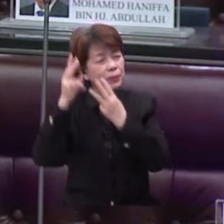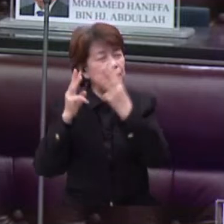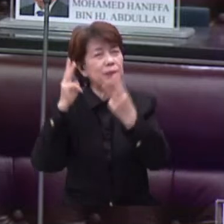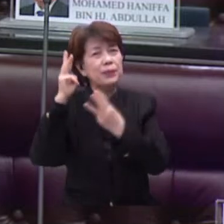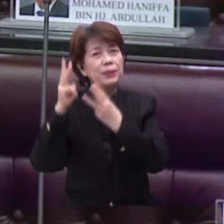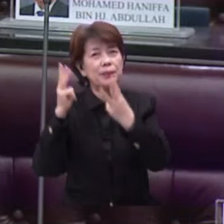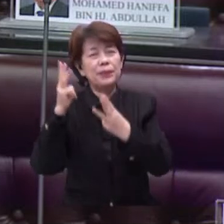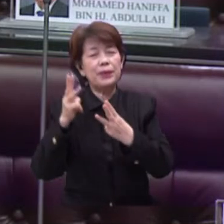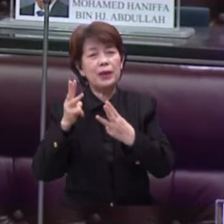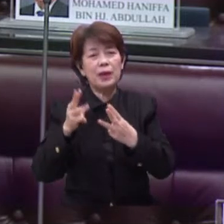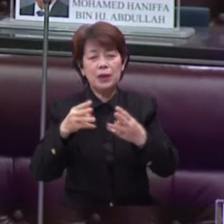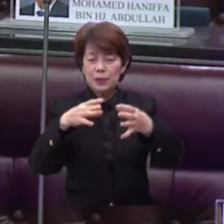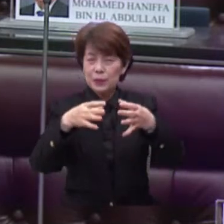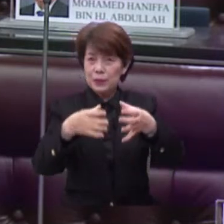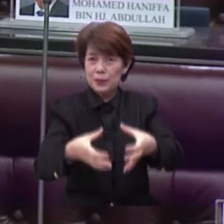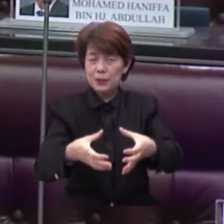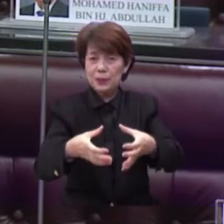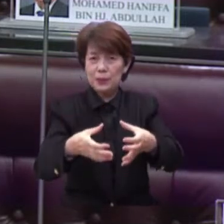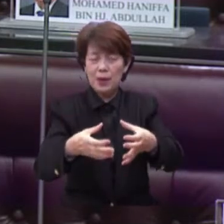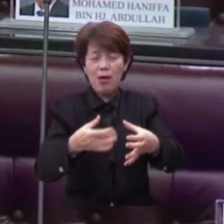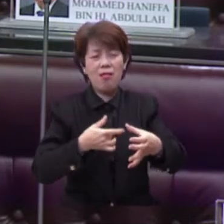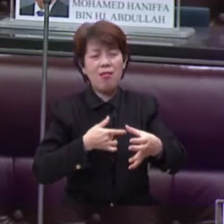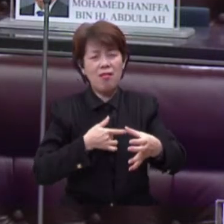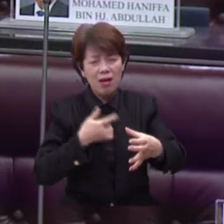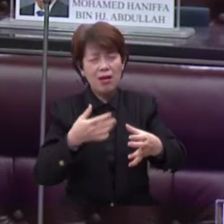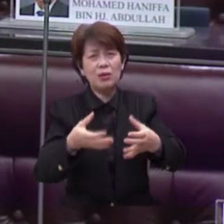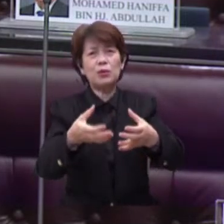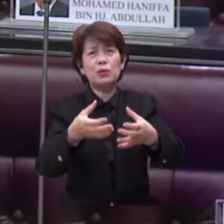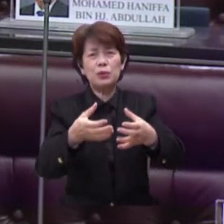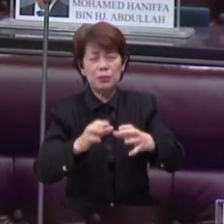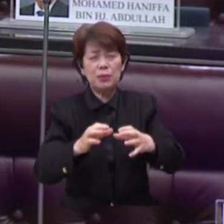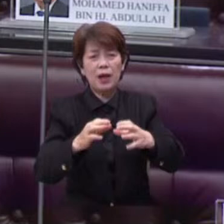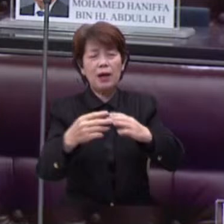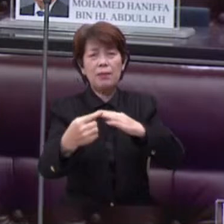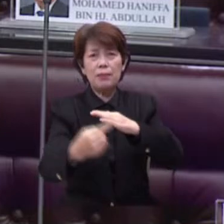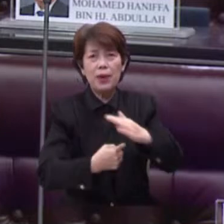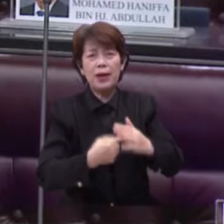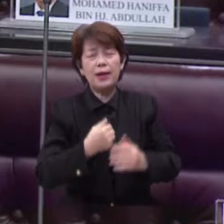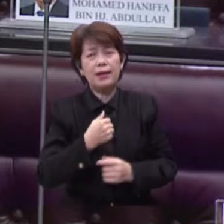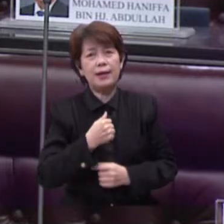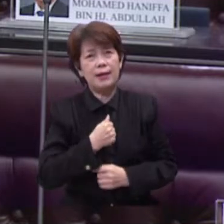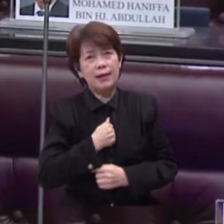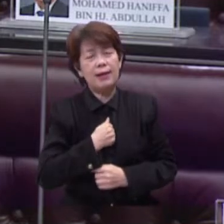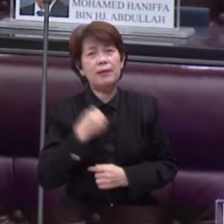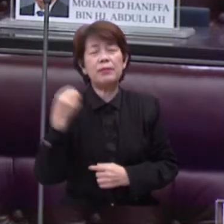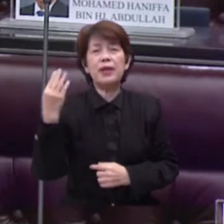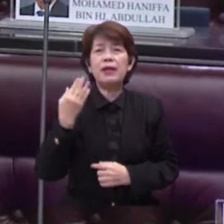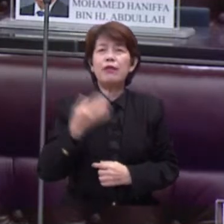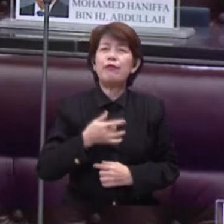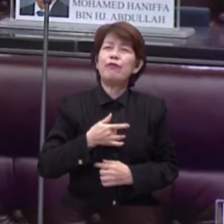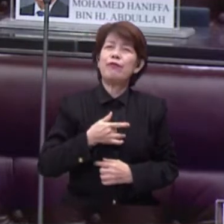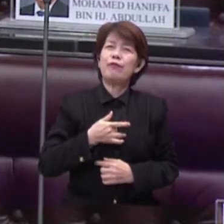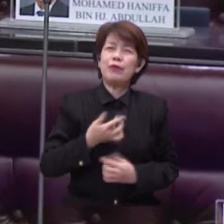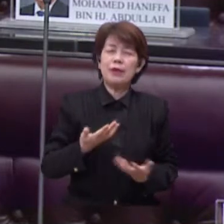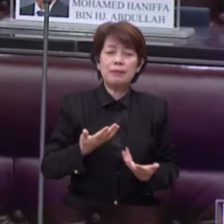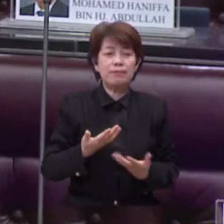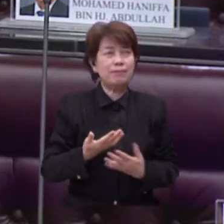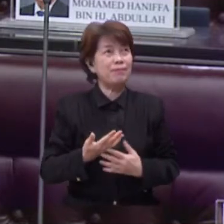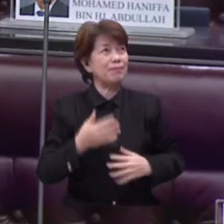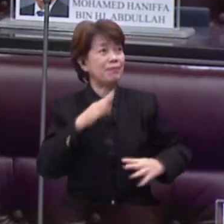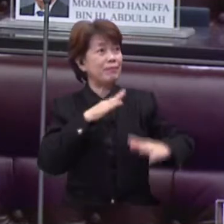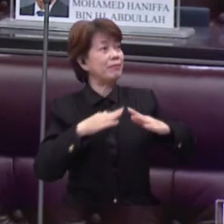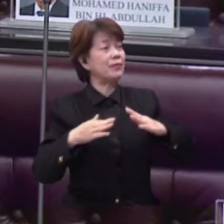kemurungan ini kadang kala sukar untuk kita perasaan mereka yang menghadapi biasanya tidak menunjukkan apa-apa